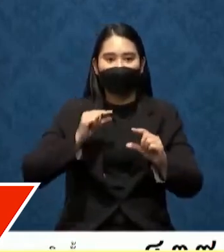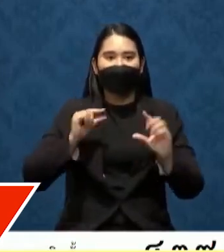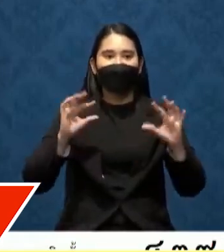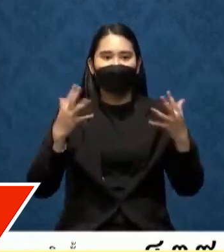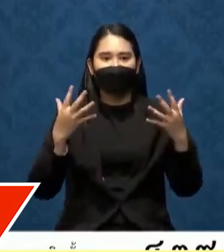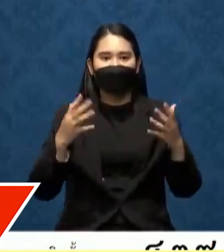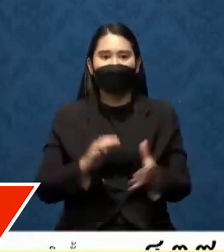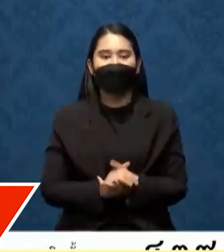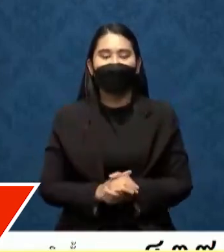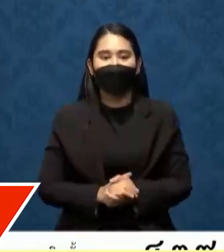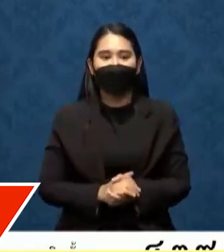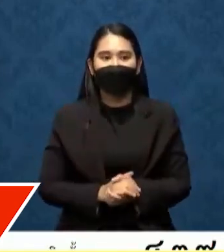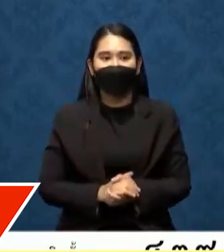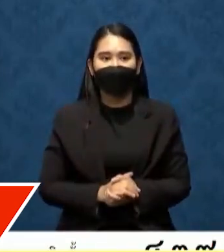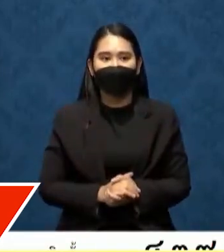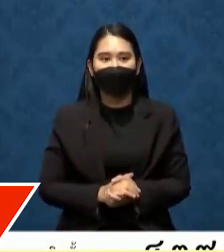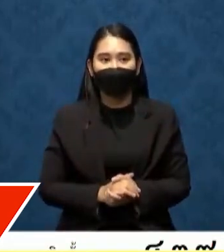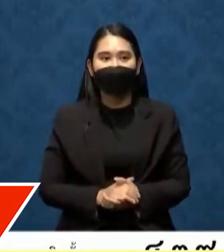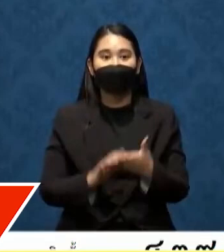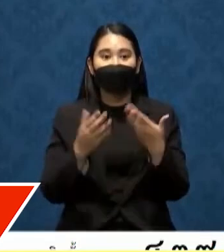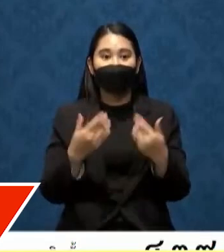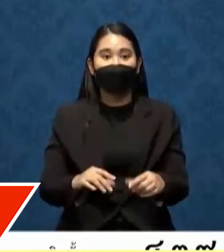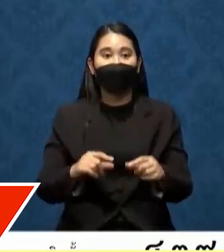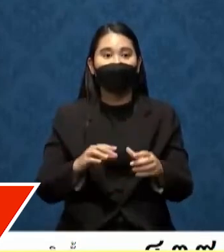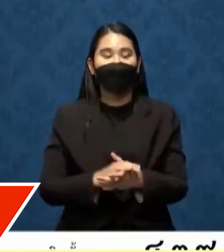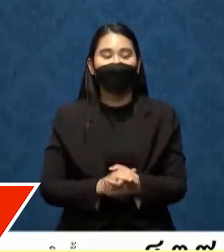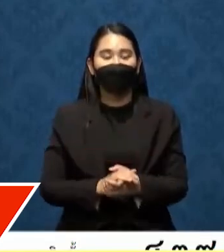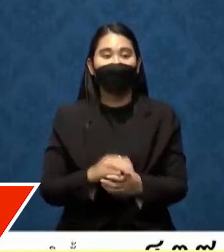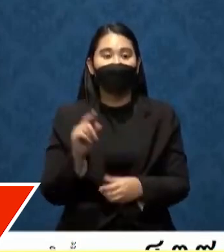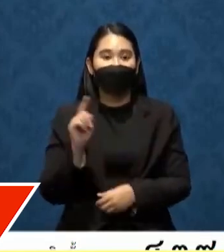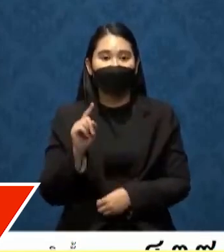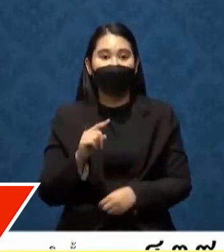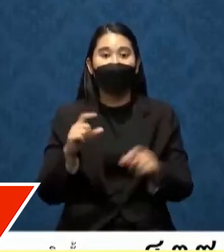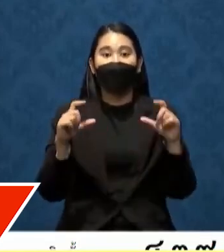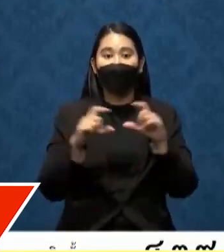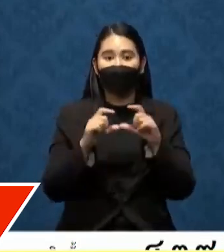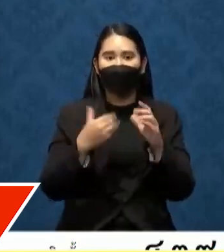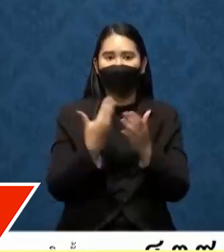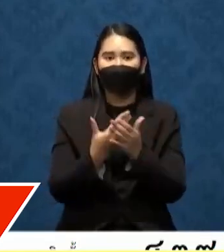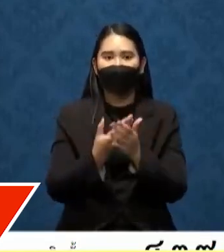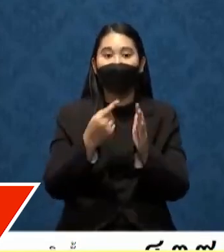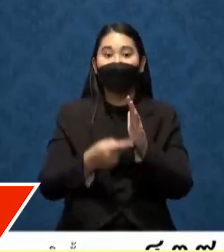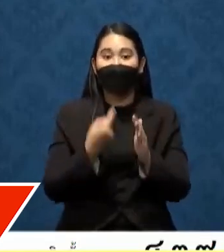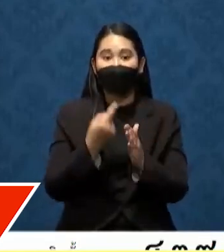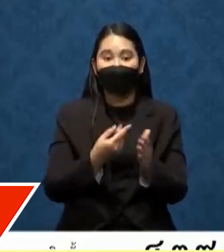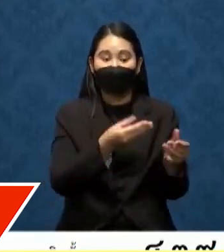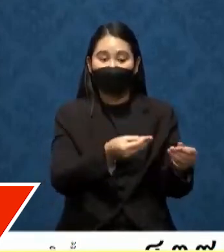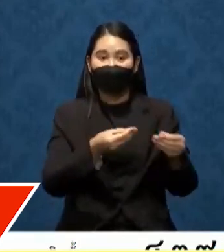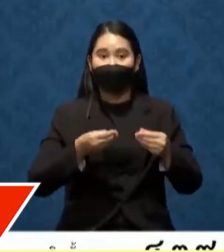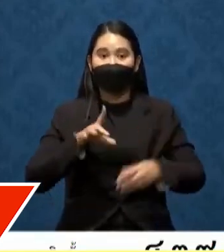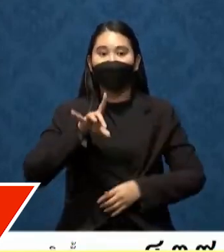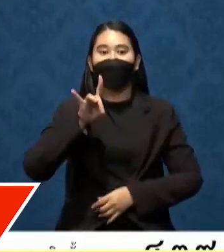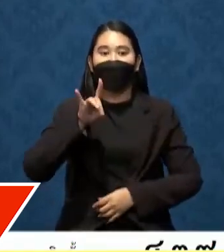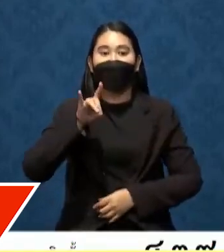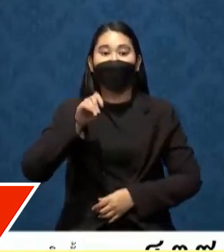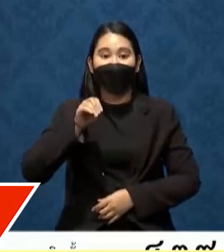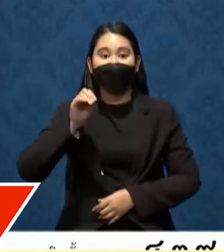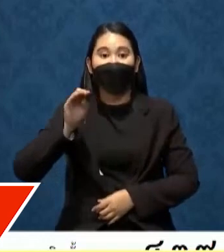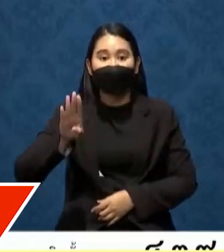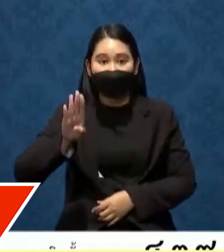ครับหนำซ้ำเล่มลอตเตอรี่ที่ผู้พิการได้รับเนี่ยก็เริ่มต้นราคาที่80บาทแล้วครับตอนนี้กลาย